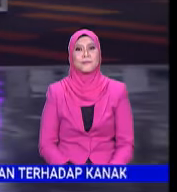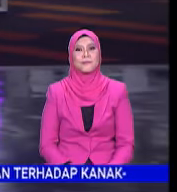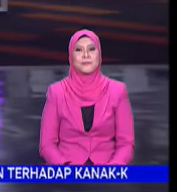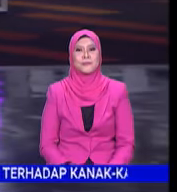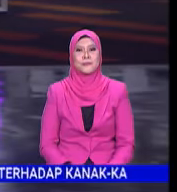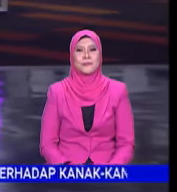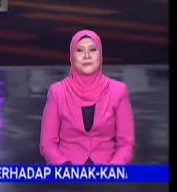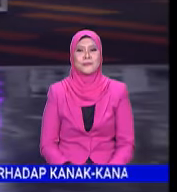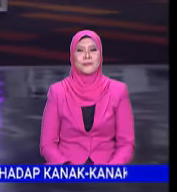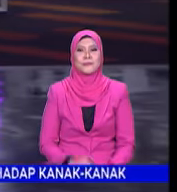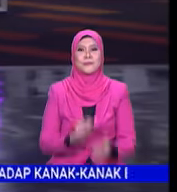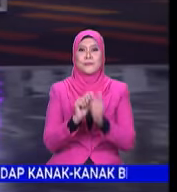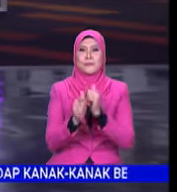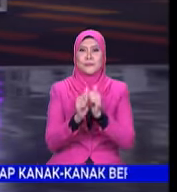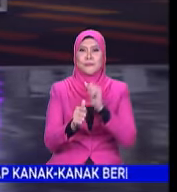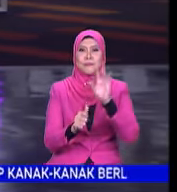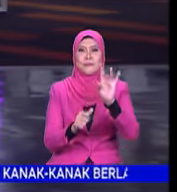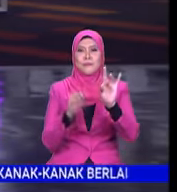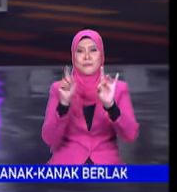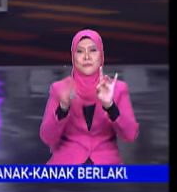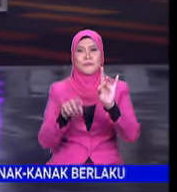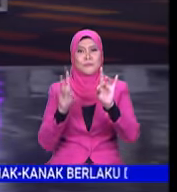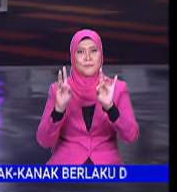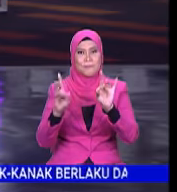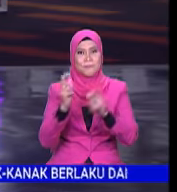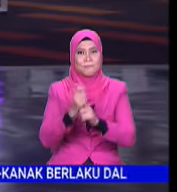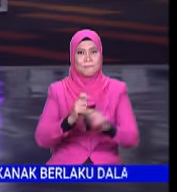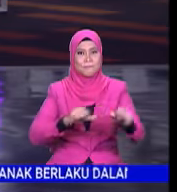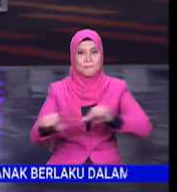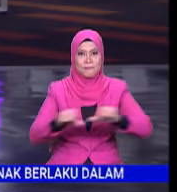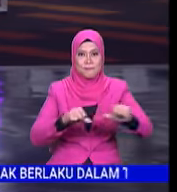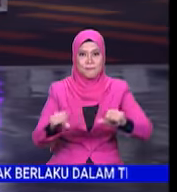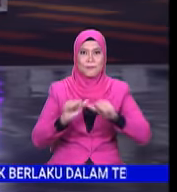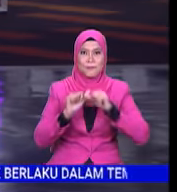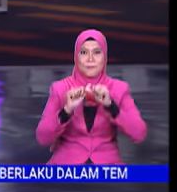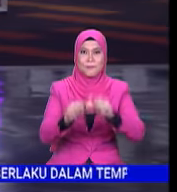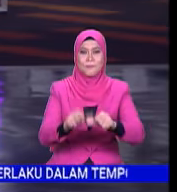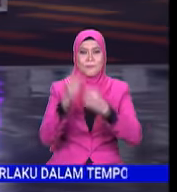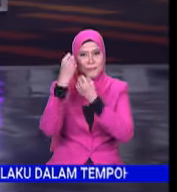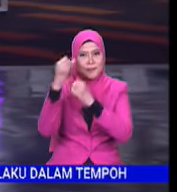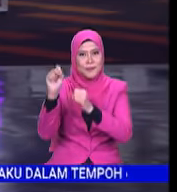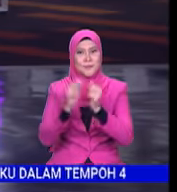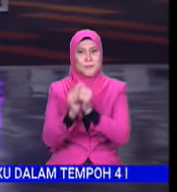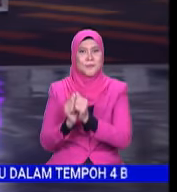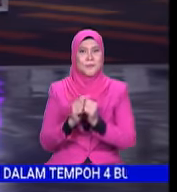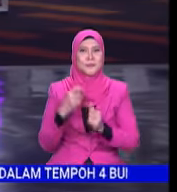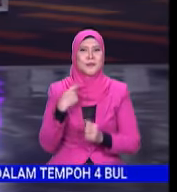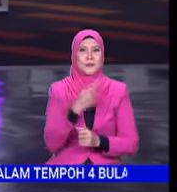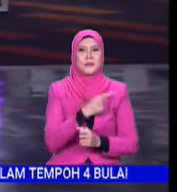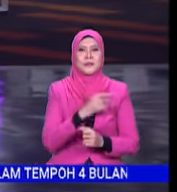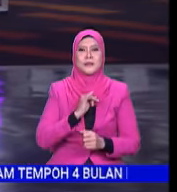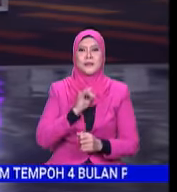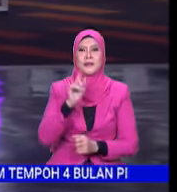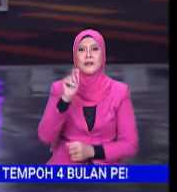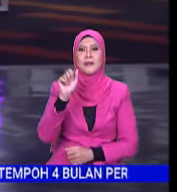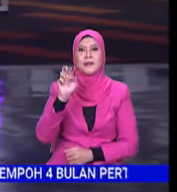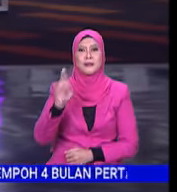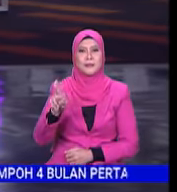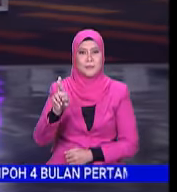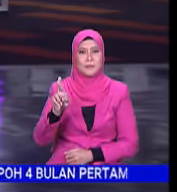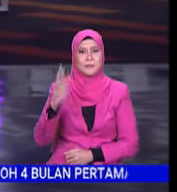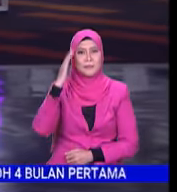Edisi Sukan 8 Julai melaburkan dirinya di sini. Kekal aktif dan teruskan kesetiaan anda bersama kami. Saya Muhammad Akhtar Haji